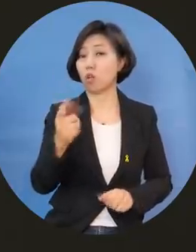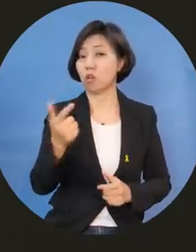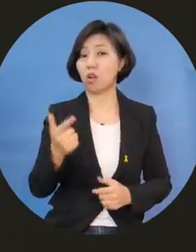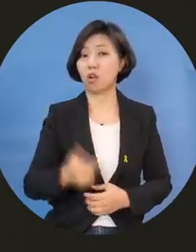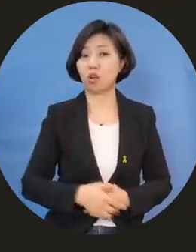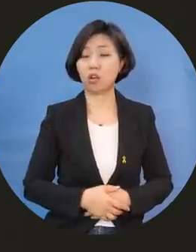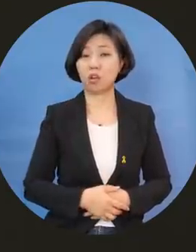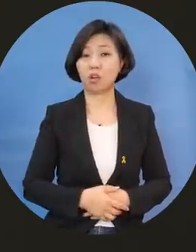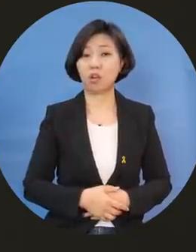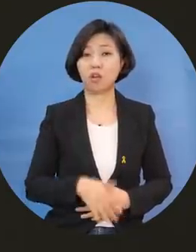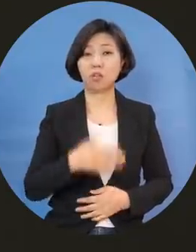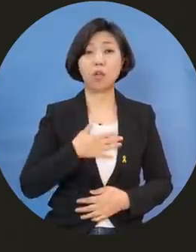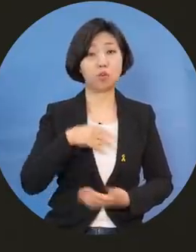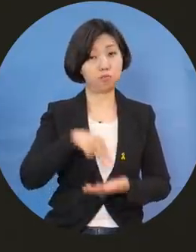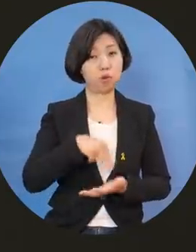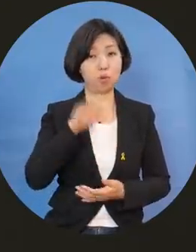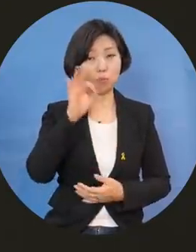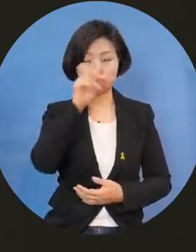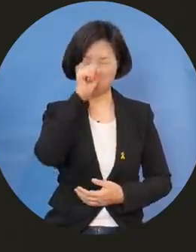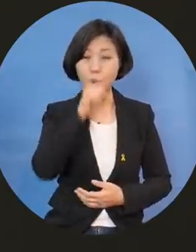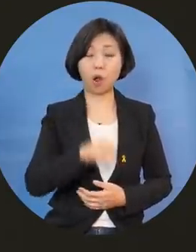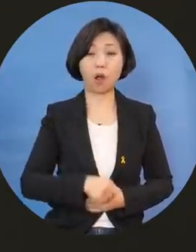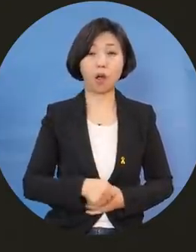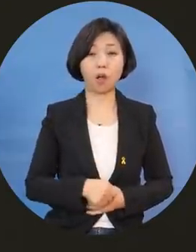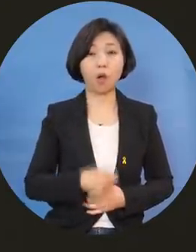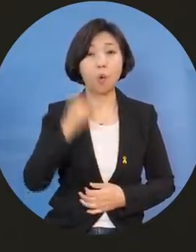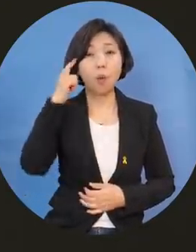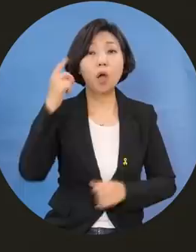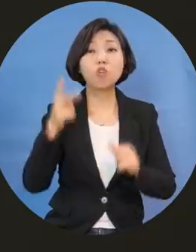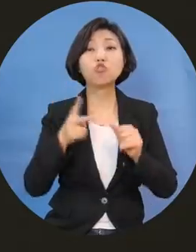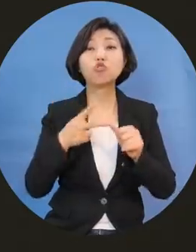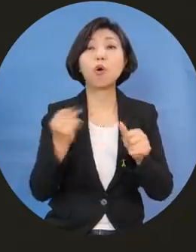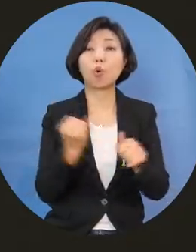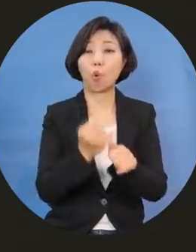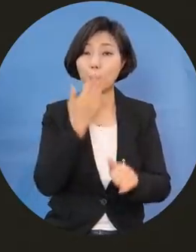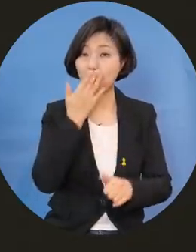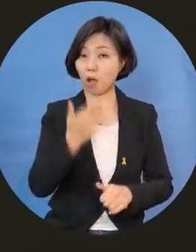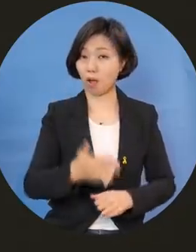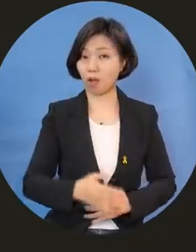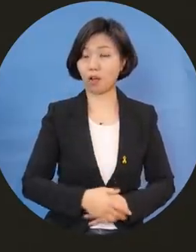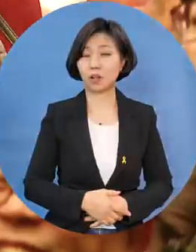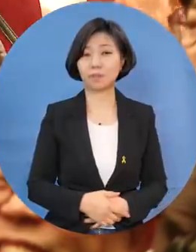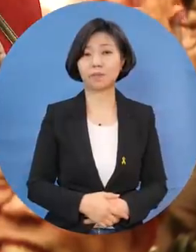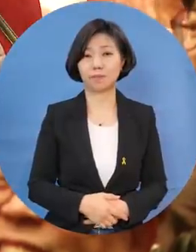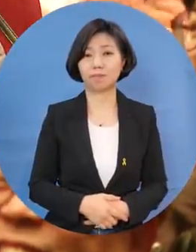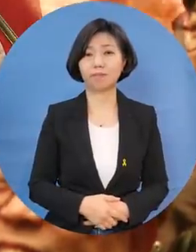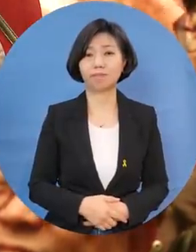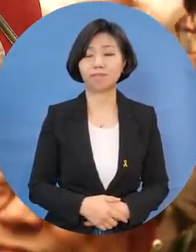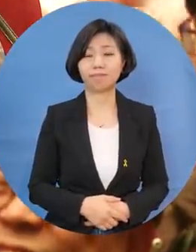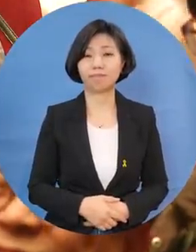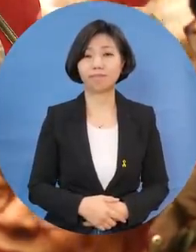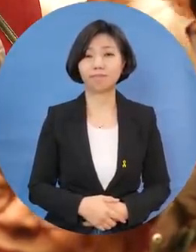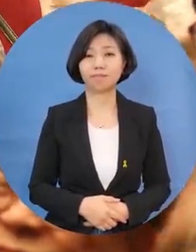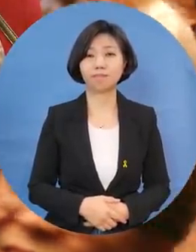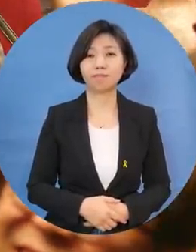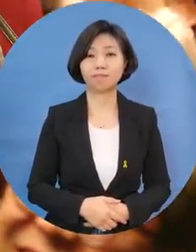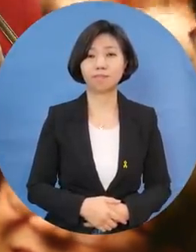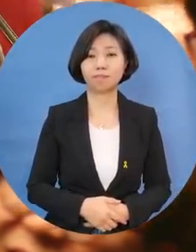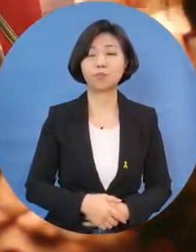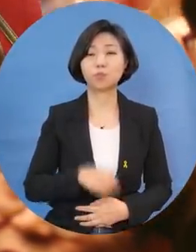좋은 사주에 속하는 게 아니요. 나는 좋은 사주라고 생각합니다. 두 번 결혼할 수 있기 때문에.